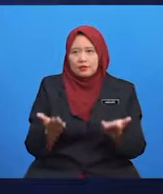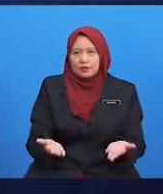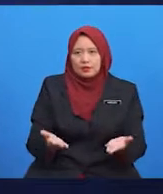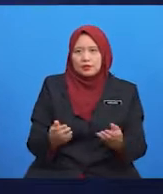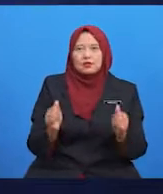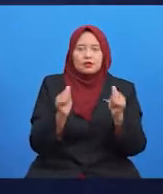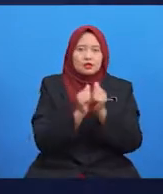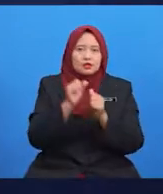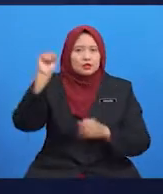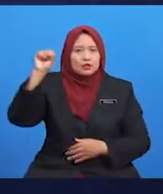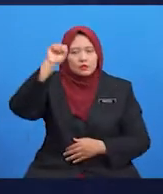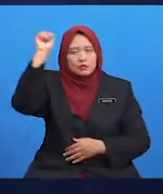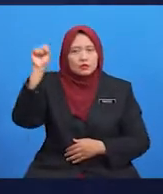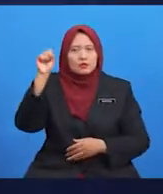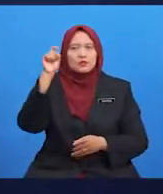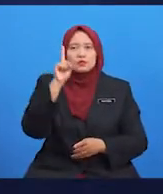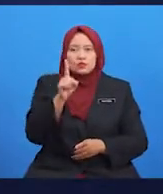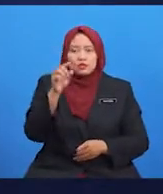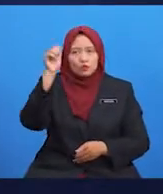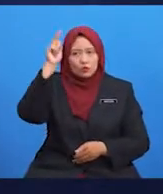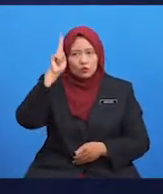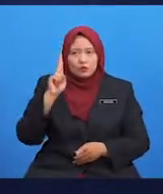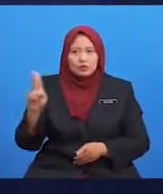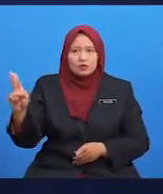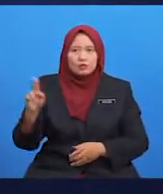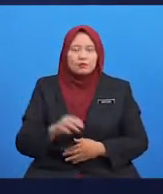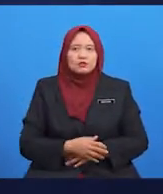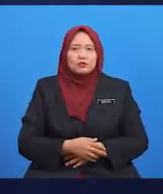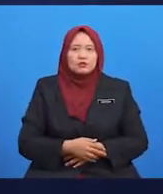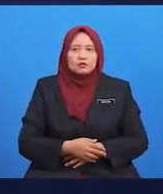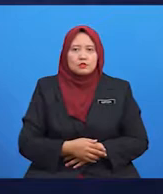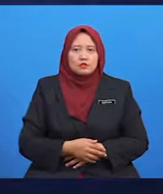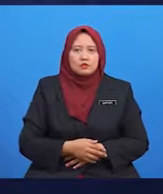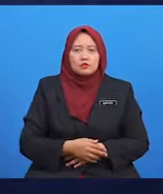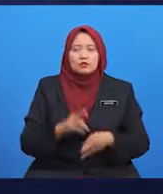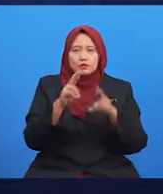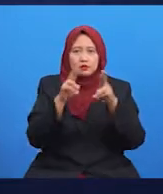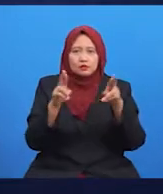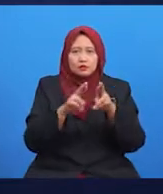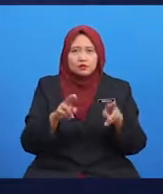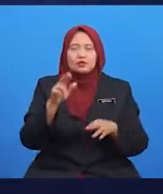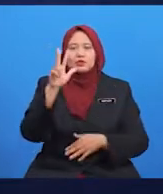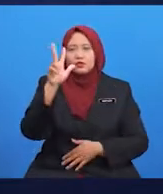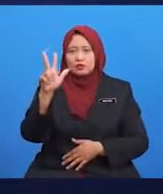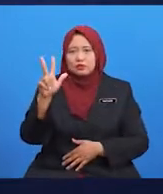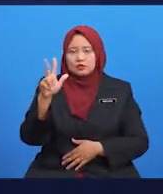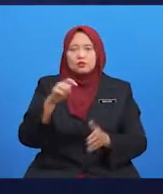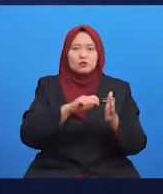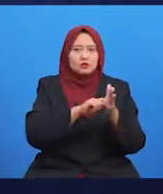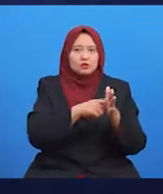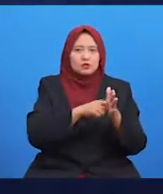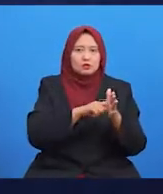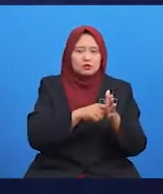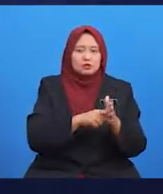seagama. Rangkap 3 pula mempunyai kata kunci berjemaah dan